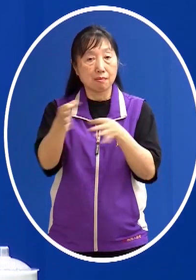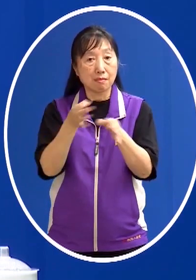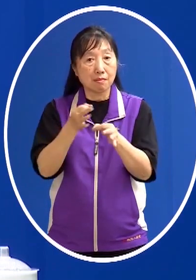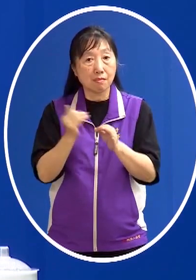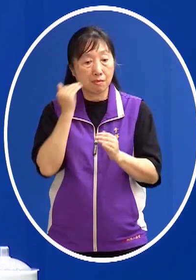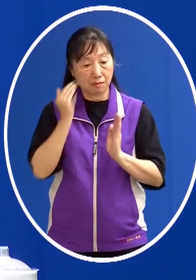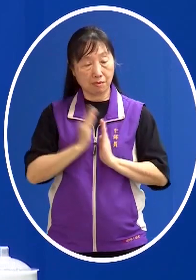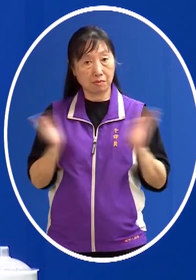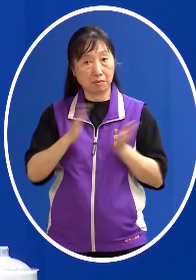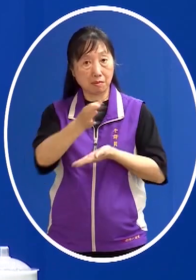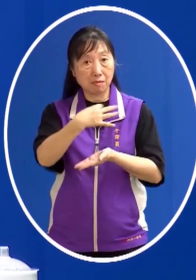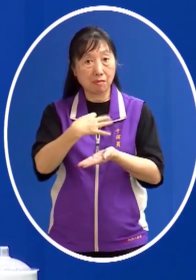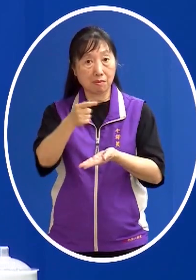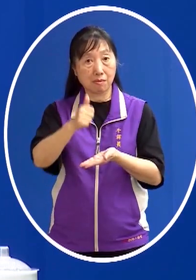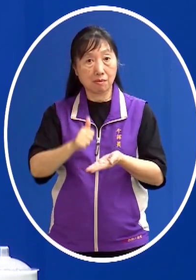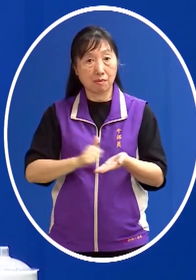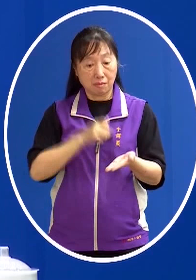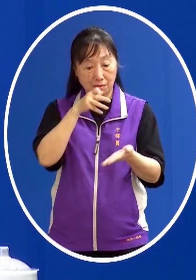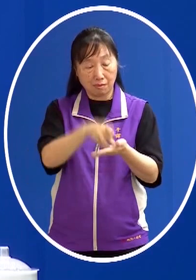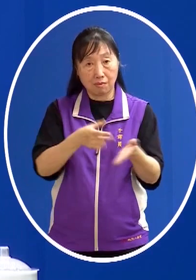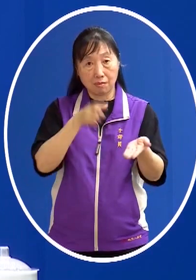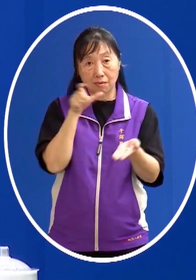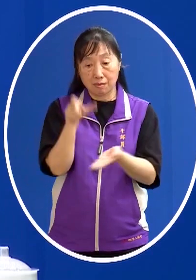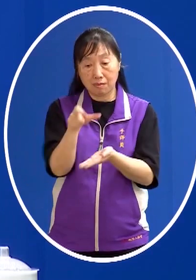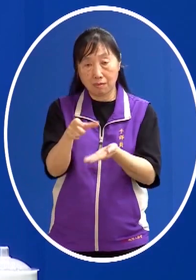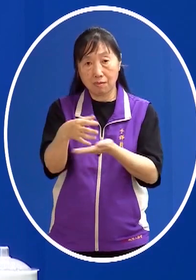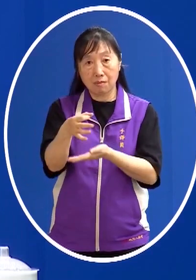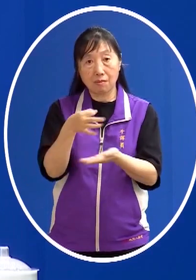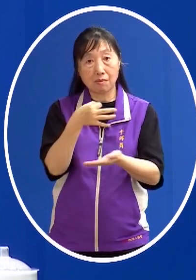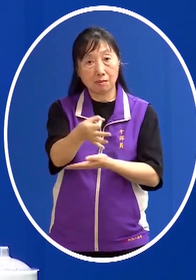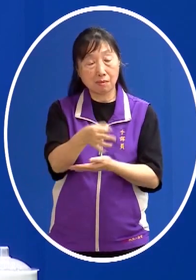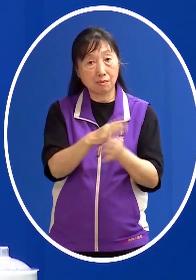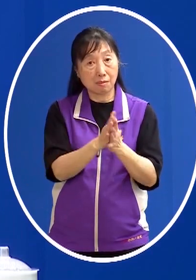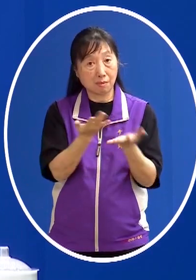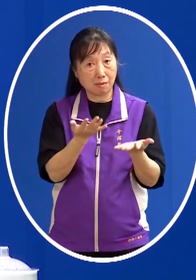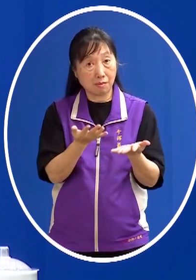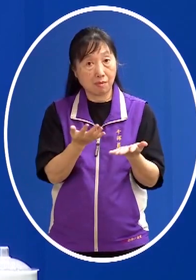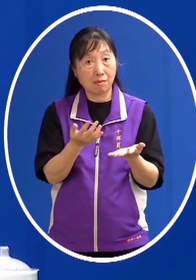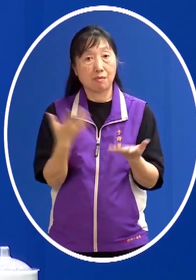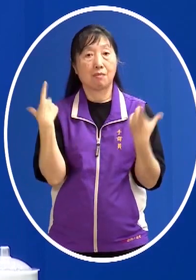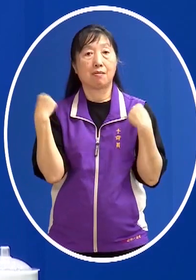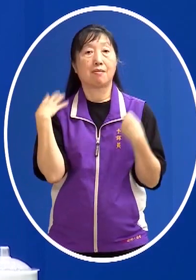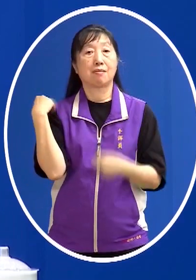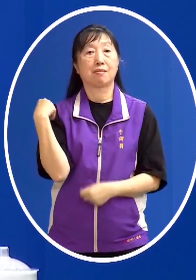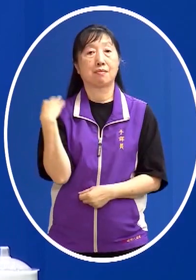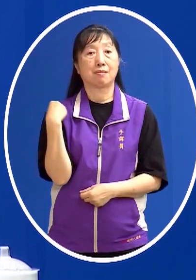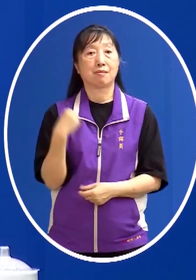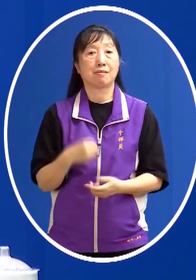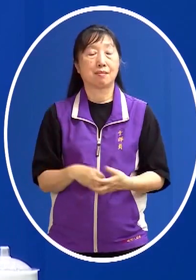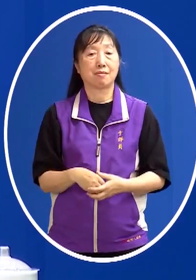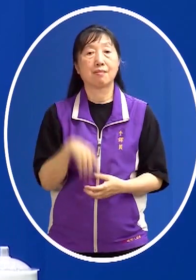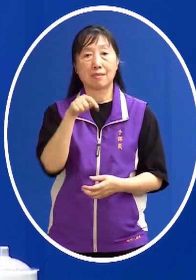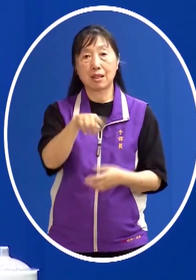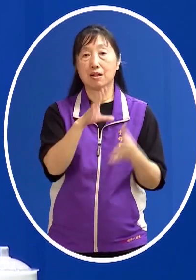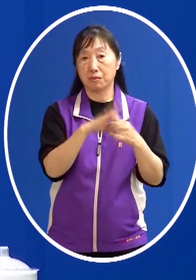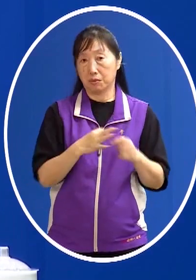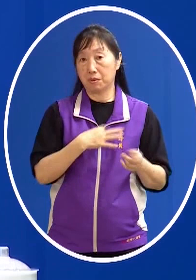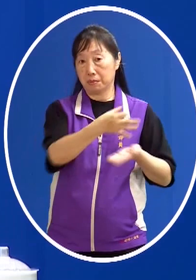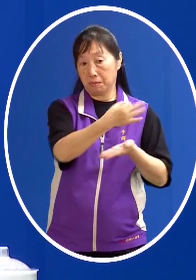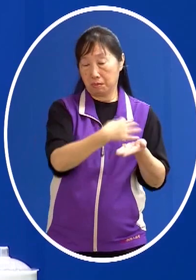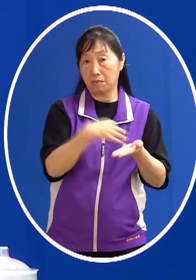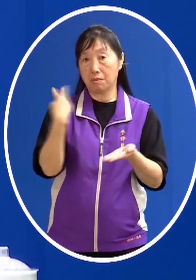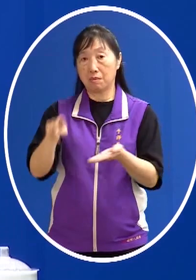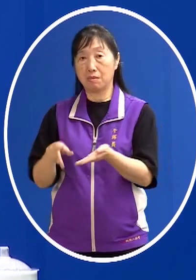那我们同时实名制的口罩也来并存。那这样呢，可以说开放了以